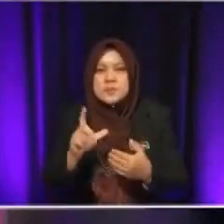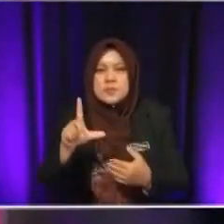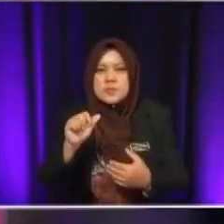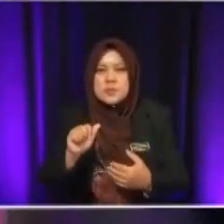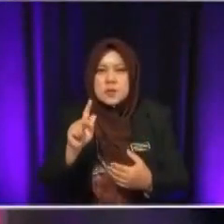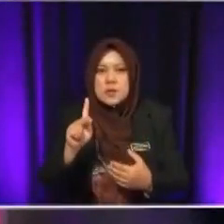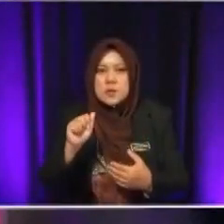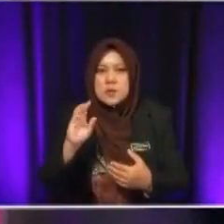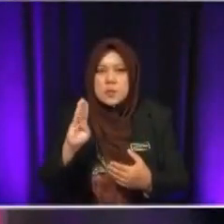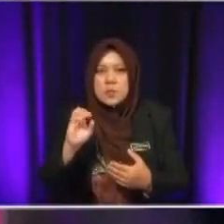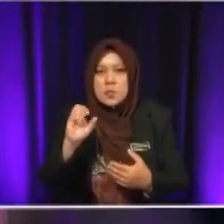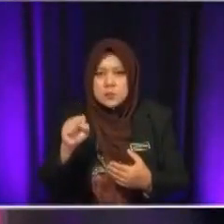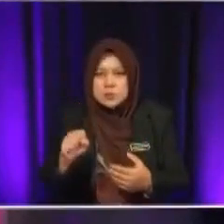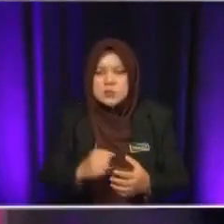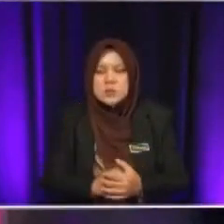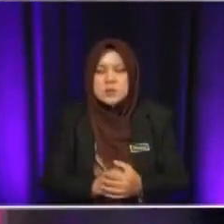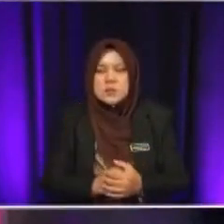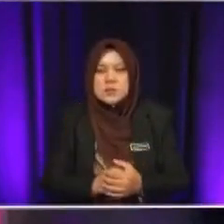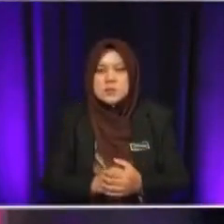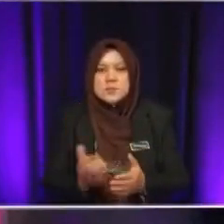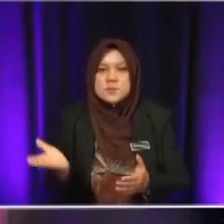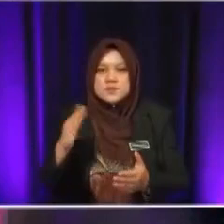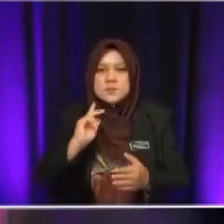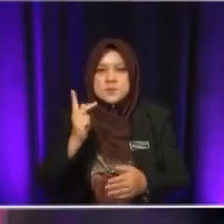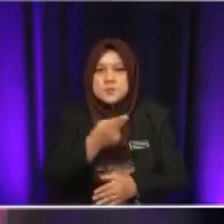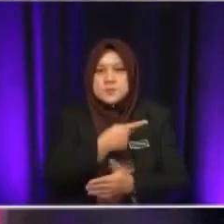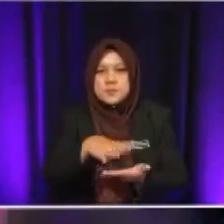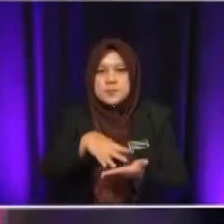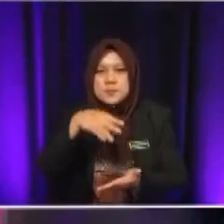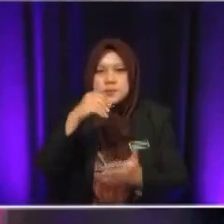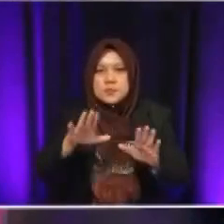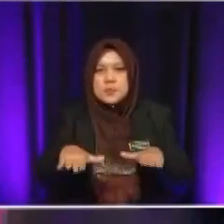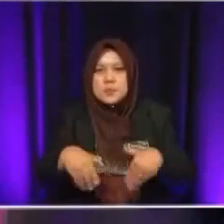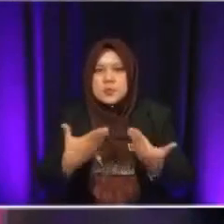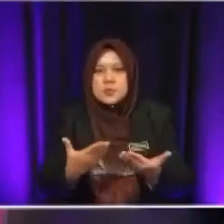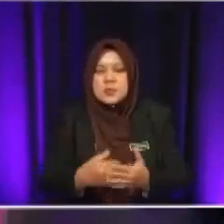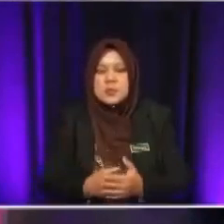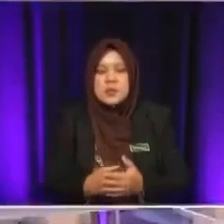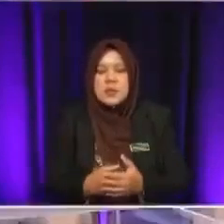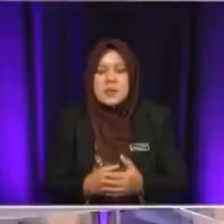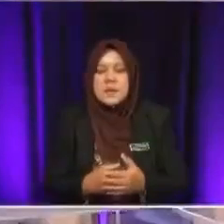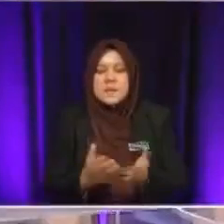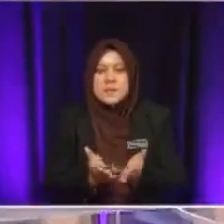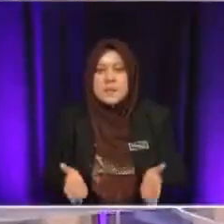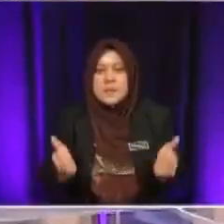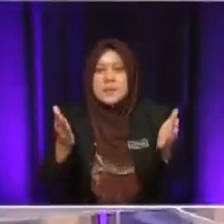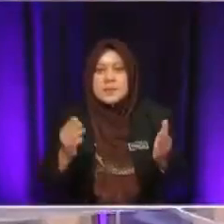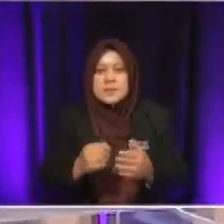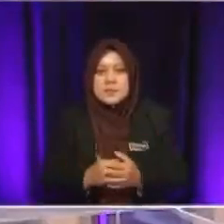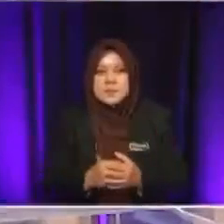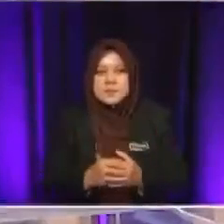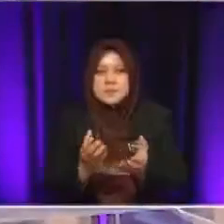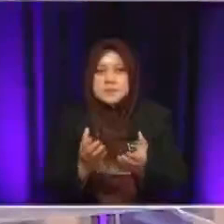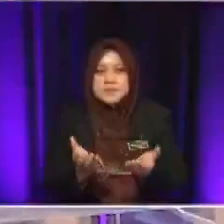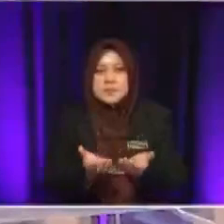Okey. Nak buat tak ni? Nak cikgu, nak cikgu. Jom kita belajar sama-sama, kita buat macam mana. Okey. Saya ada bekas yang ni, okey, bekas plastik yang